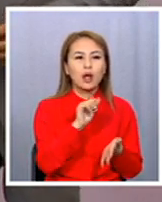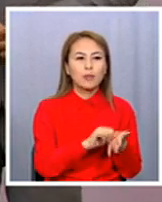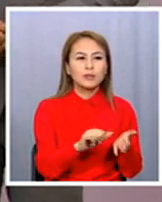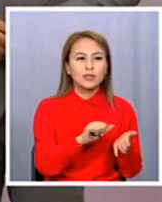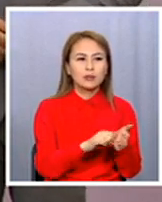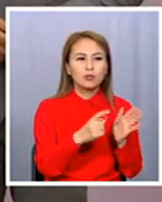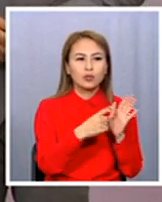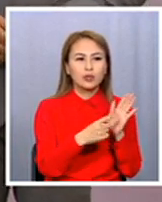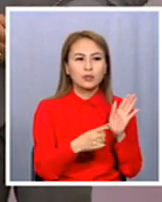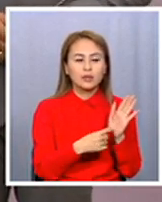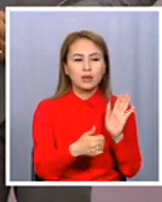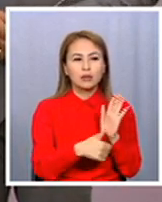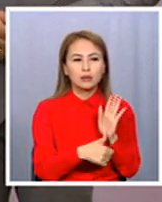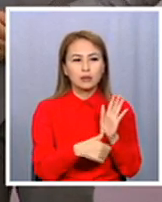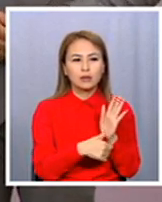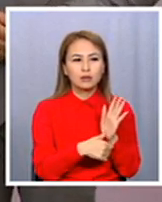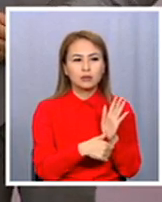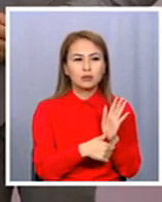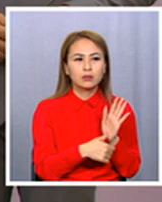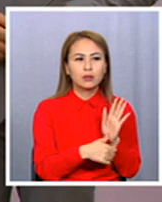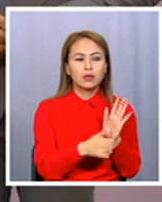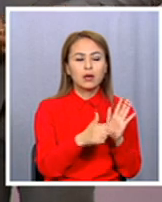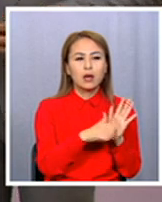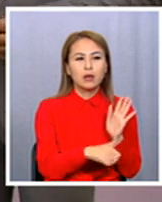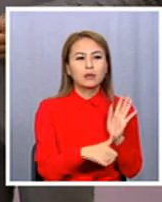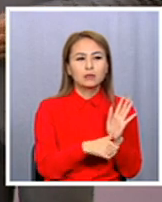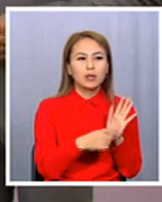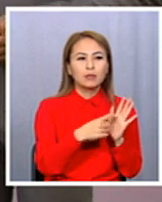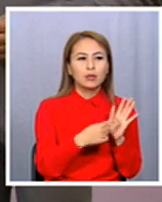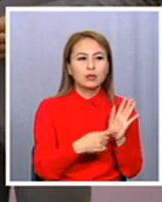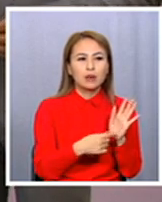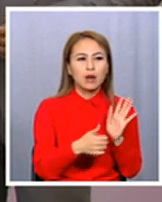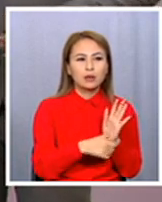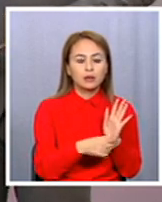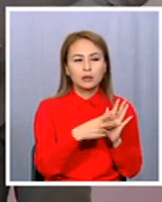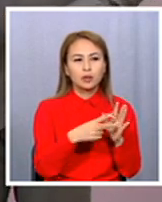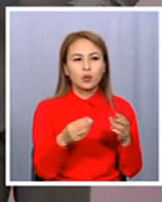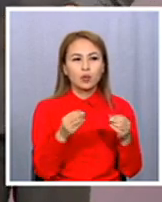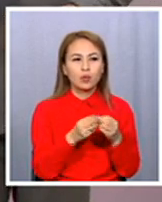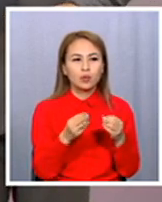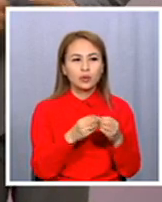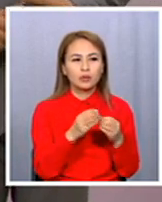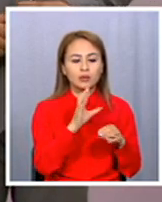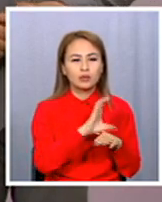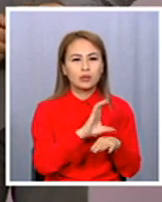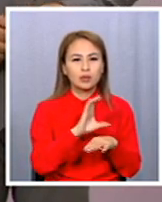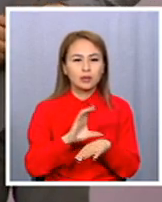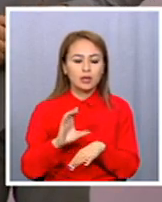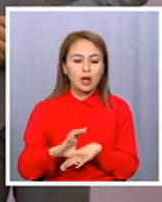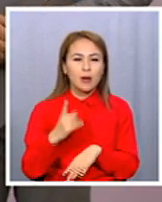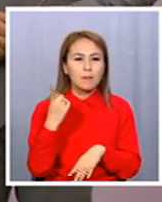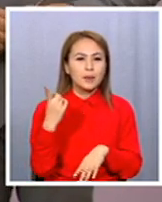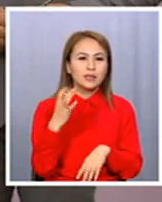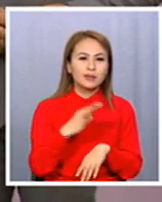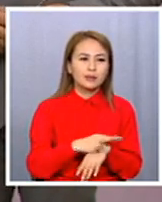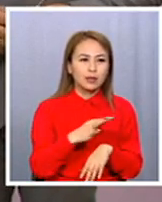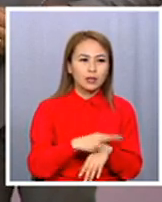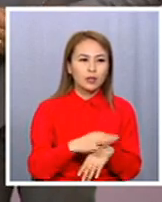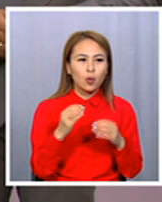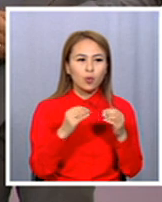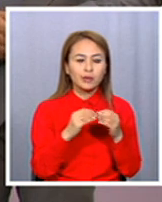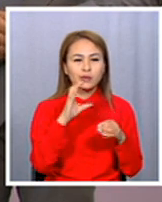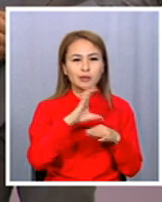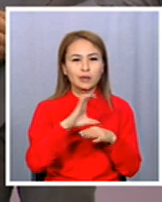6-ға бөлеміз. 60 пен 6-ның бөлінісі 10-ға тең. Демек, 1 сағатта 10 стақан